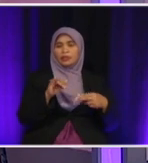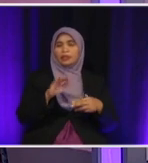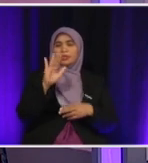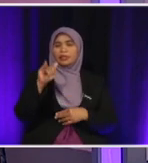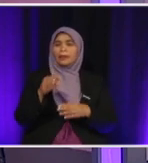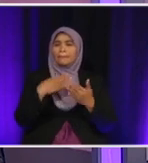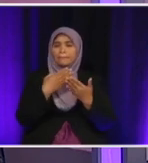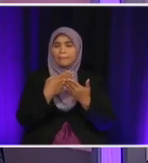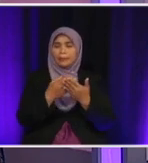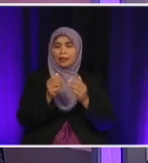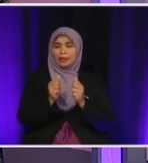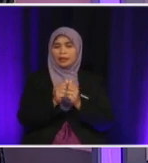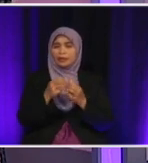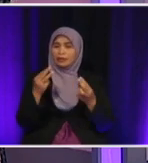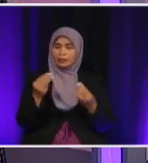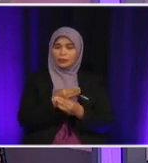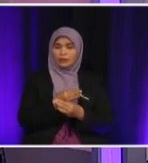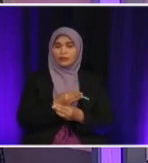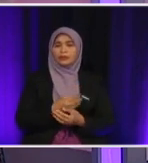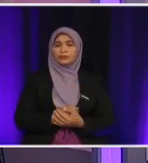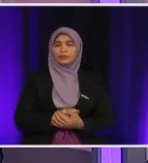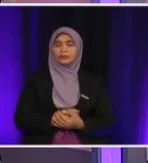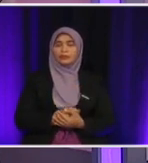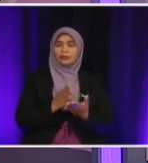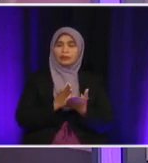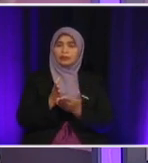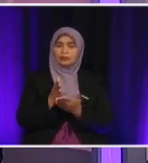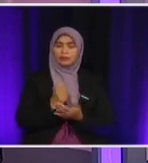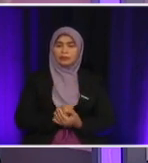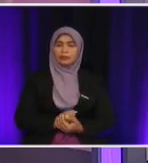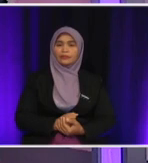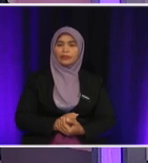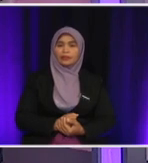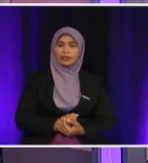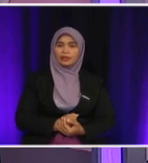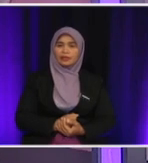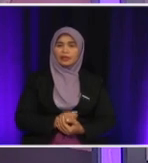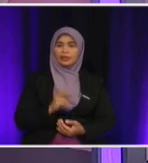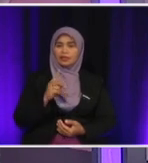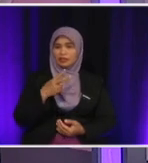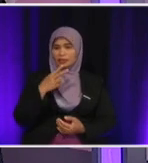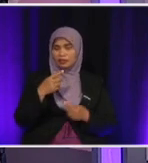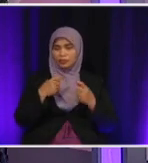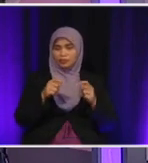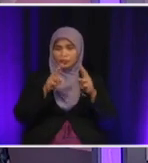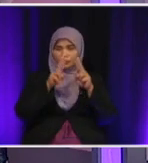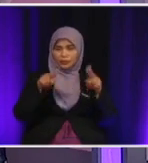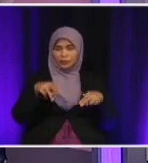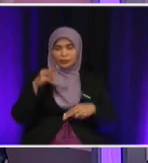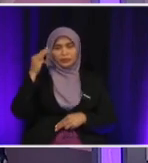perlu ada perjanjian damai terlebih dahulu seterusnya murid-murid ah Mari kita coba uji